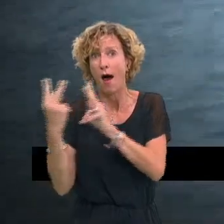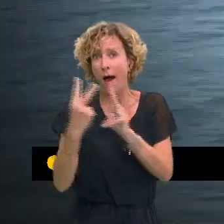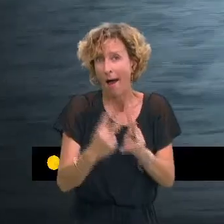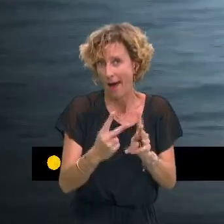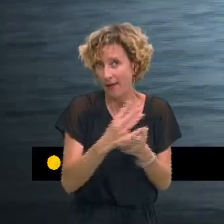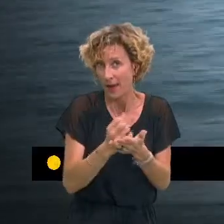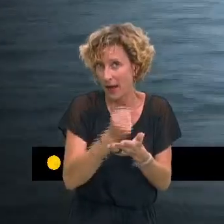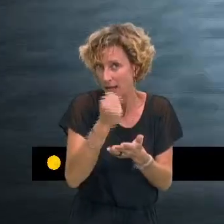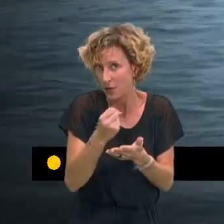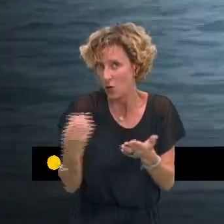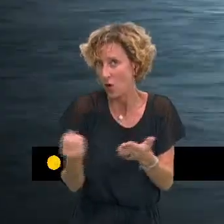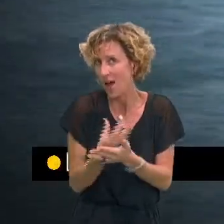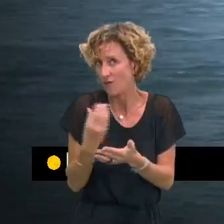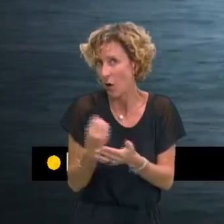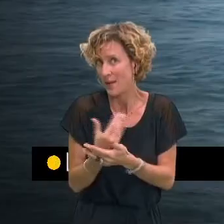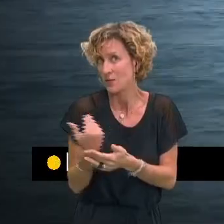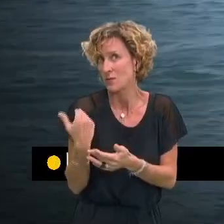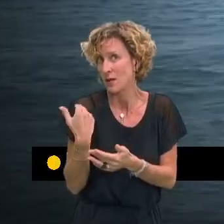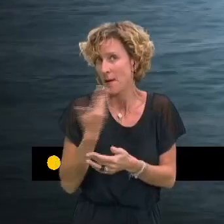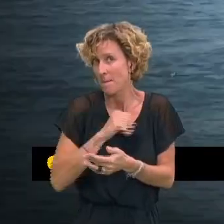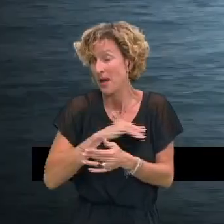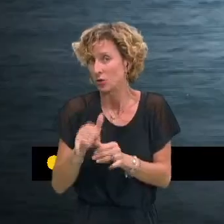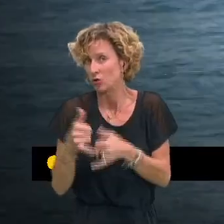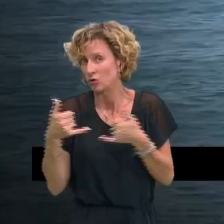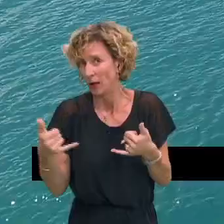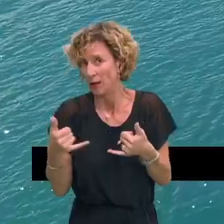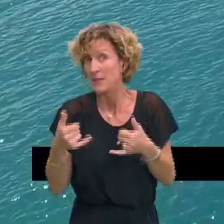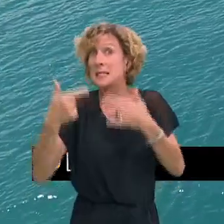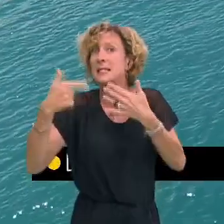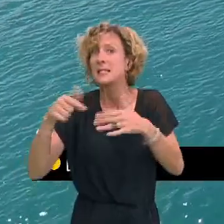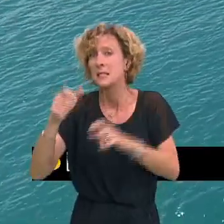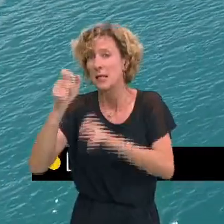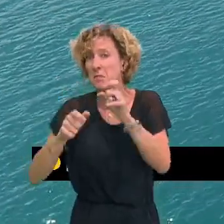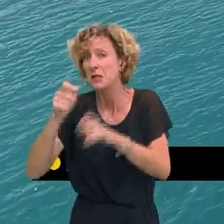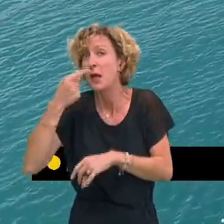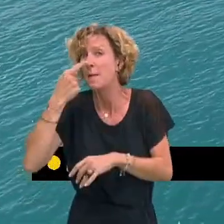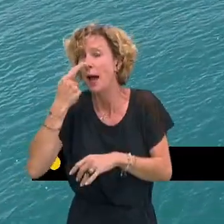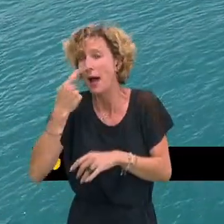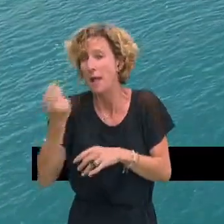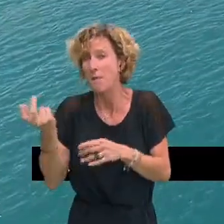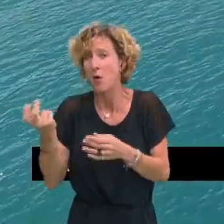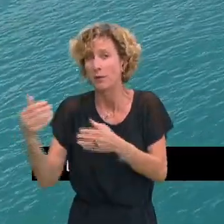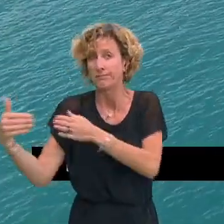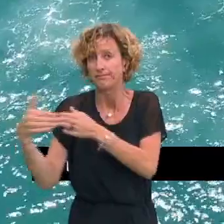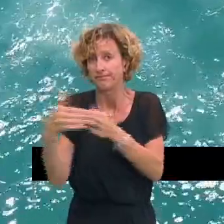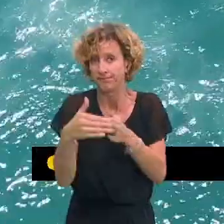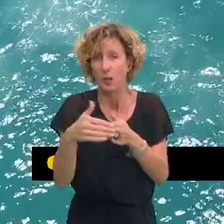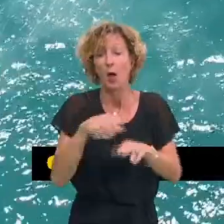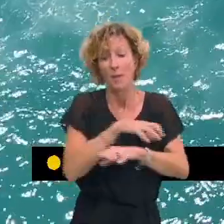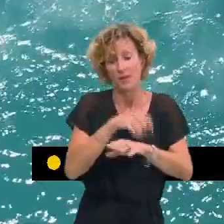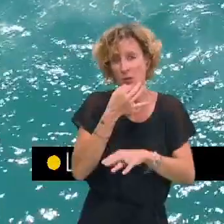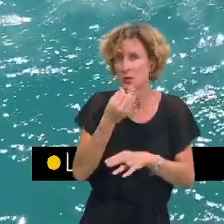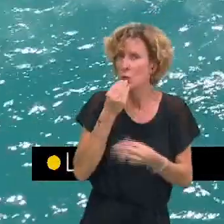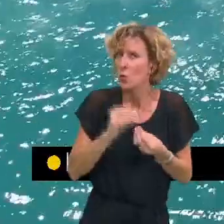Information révélée par nos confrères du quotidien qui indique que 17 personnes se trouveraient à bord. La préfecture dit qu'il est trop tôt